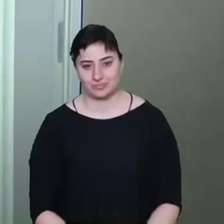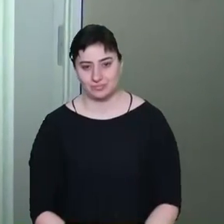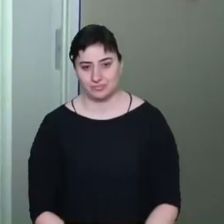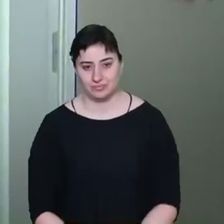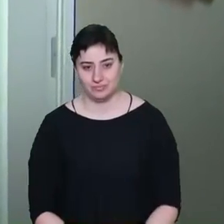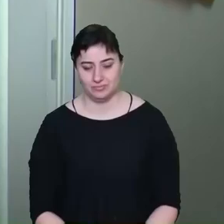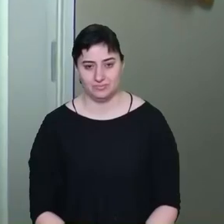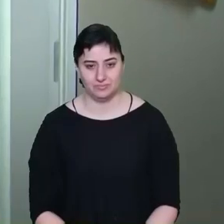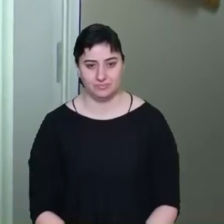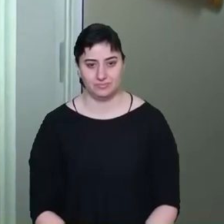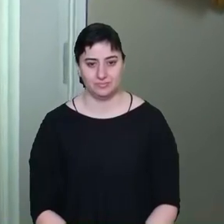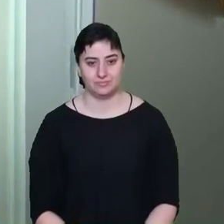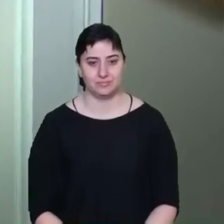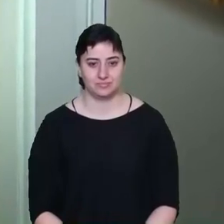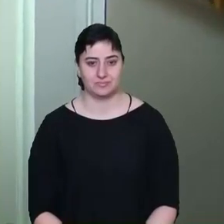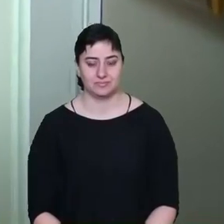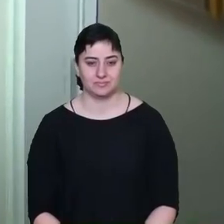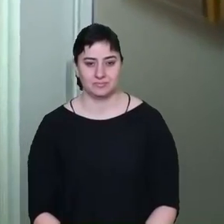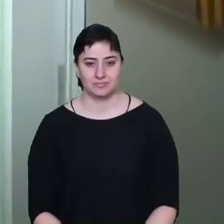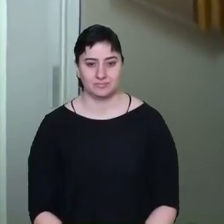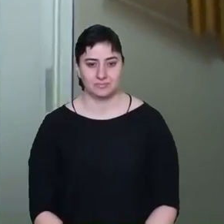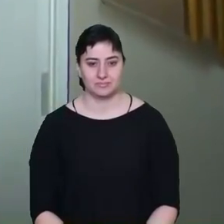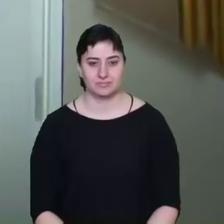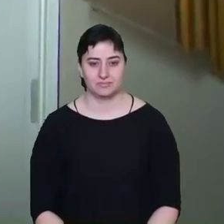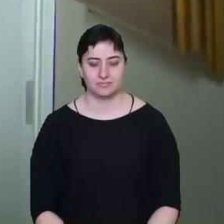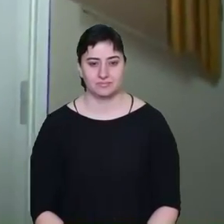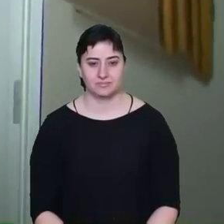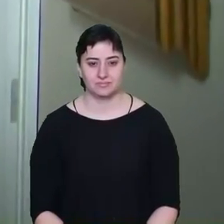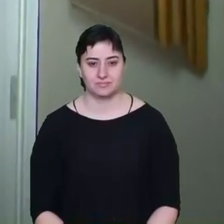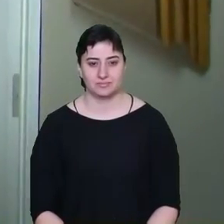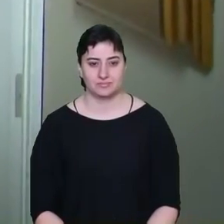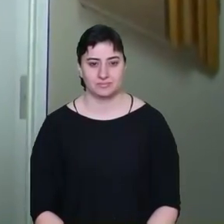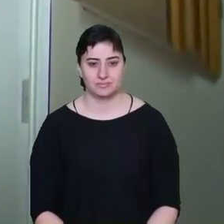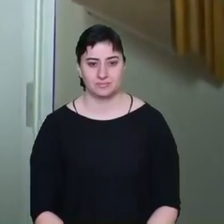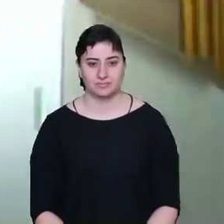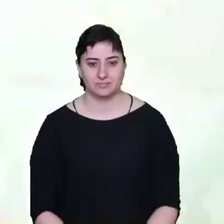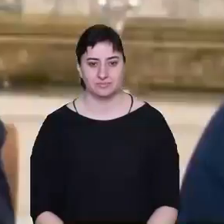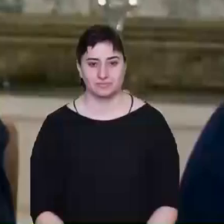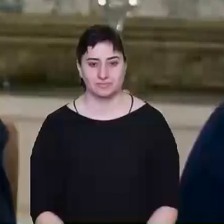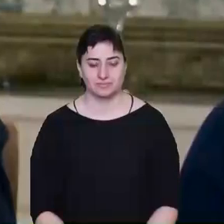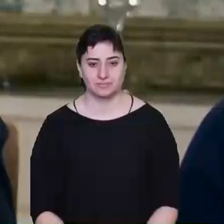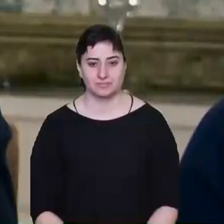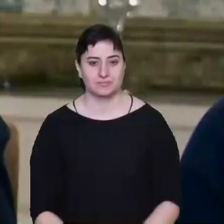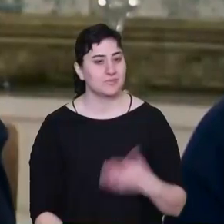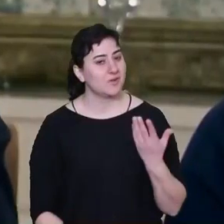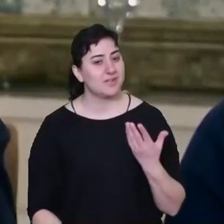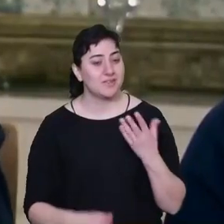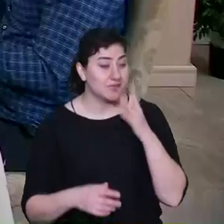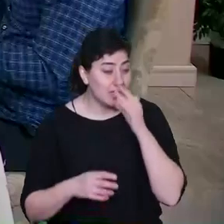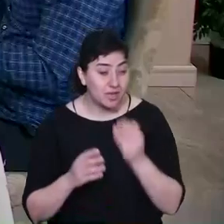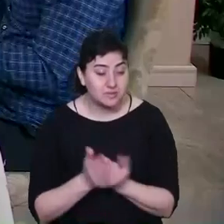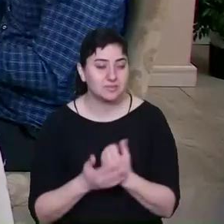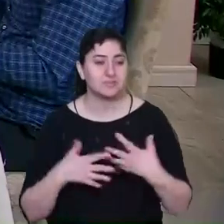Duvarda asılı aynaya dönüp formasının yakasını düzeltti, ardından eliyle saçlarını arkaya sürdü. Şu an öyle seviniyordum